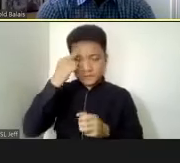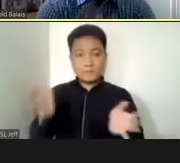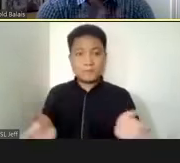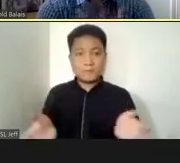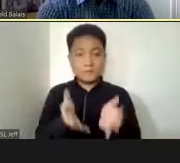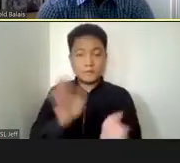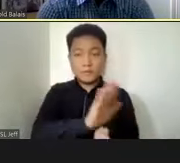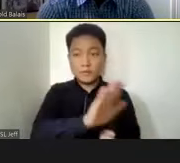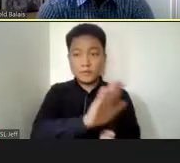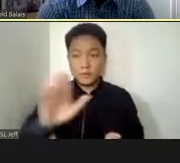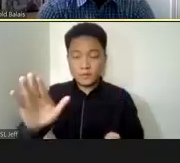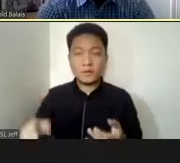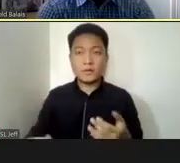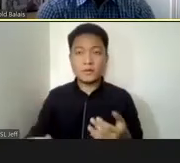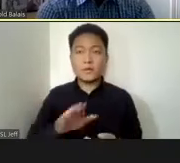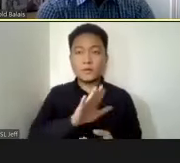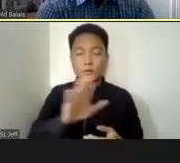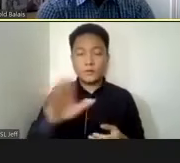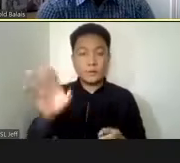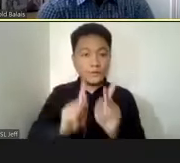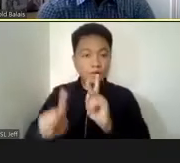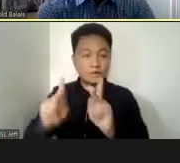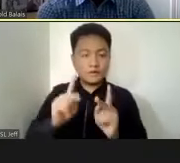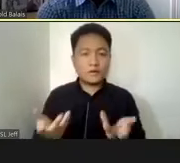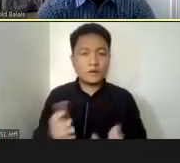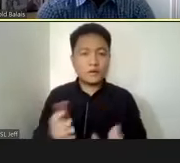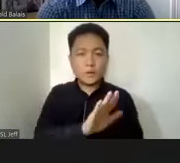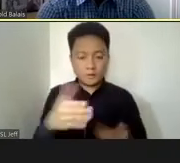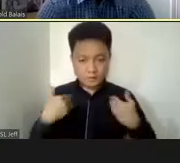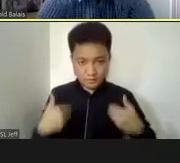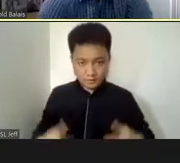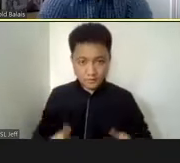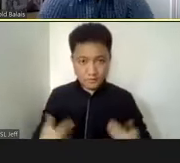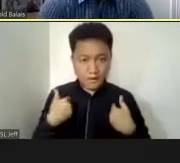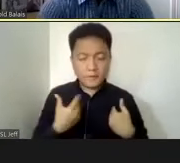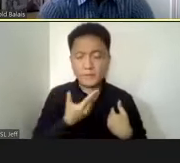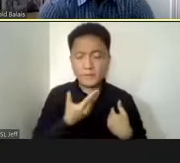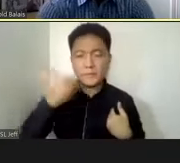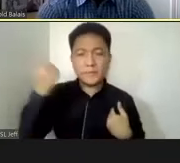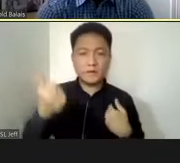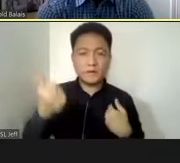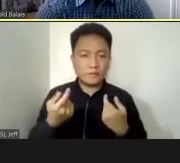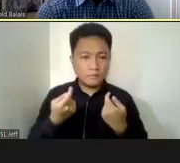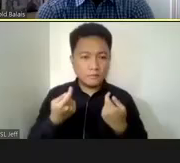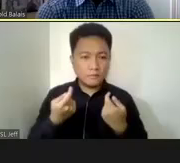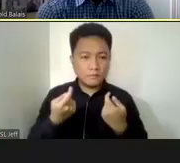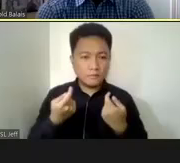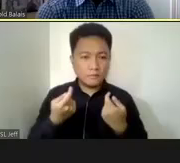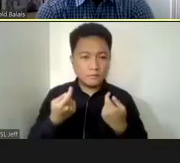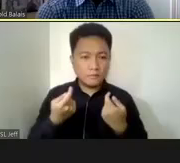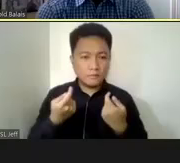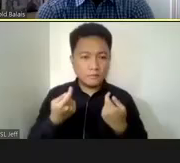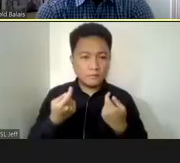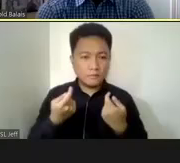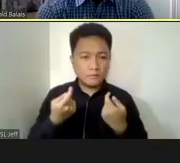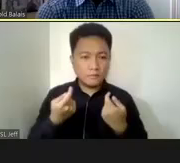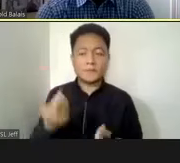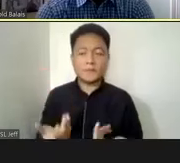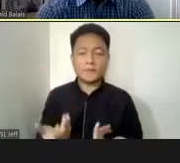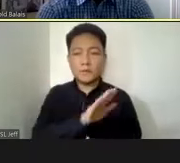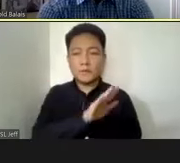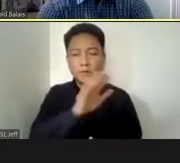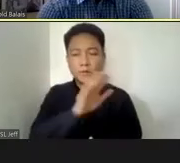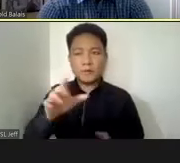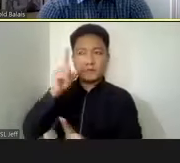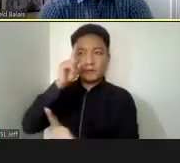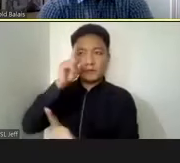naging natutupad yung mga pinapangarap ko, no? Dati, hindi ko yan lubos maisip na kahit pala putol yung paa ko, marami pa pala akong